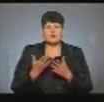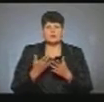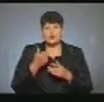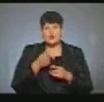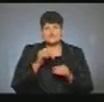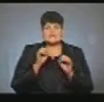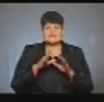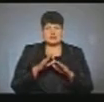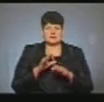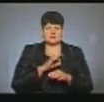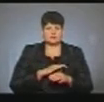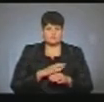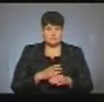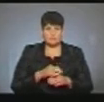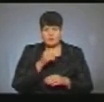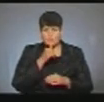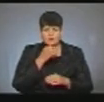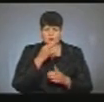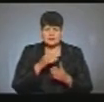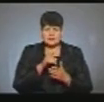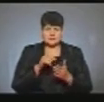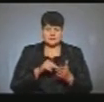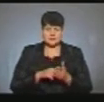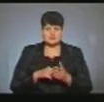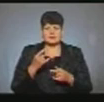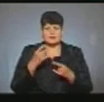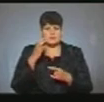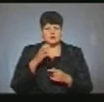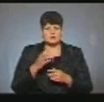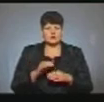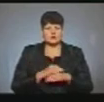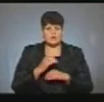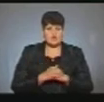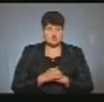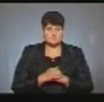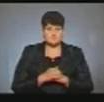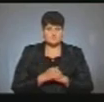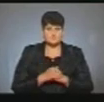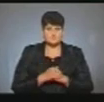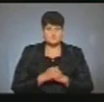експлуатацію. Тут є. Спробуємо все ж відповісти на запитання телеглядача. Доброго вечора.